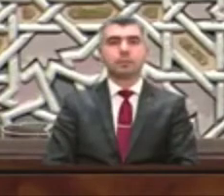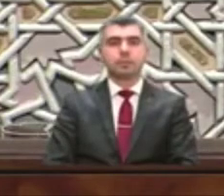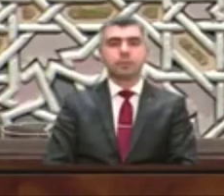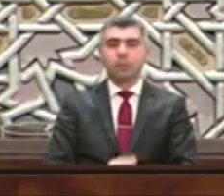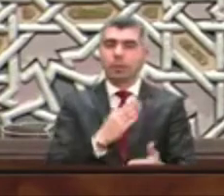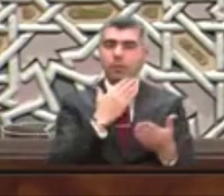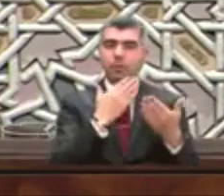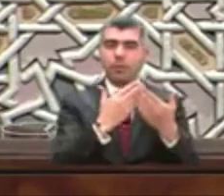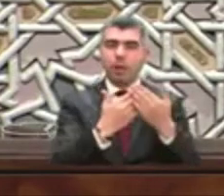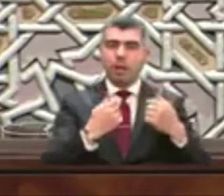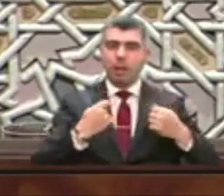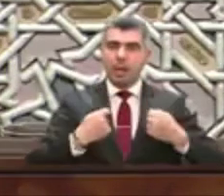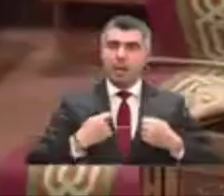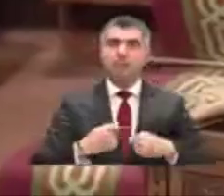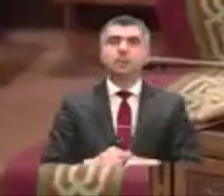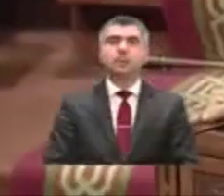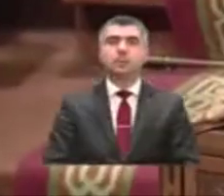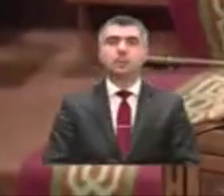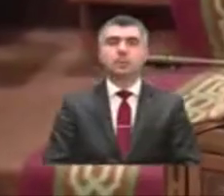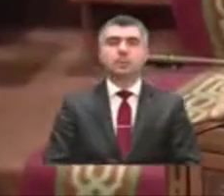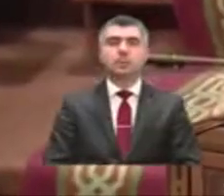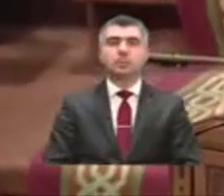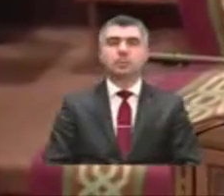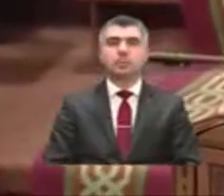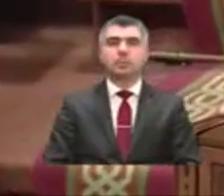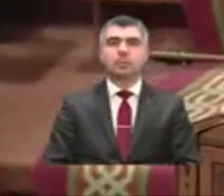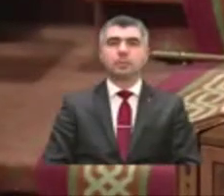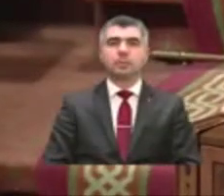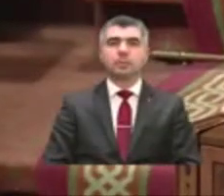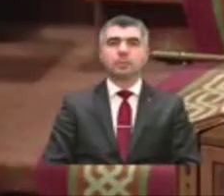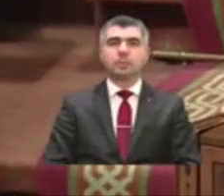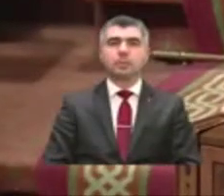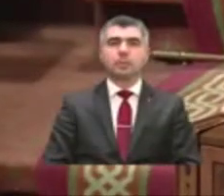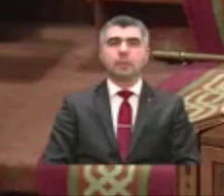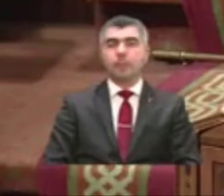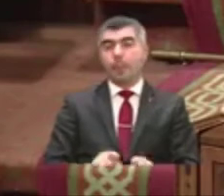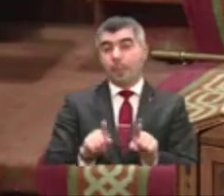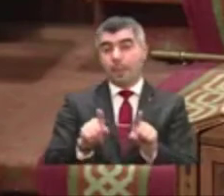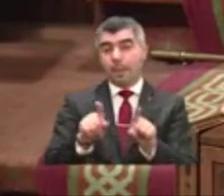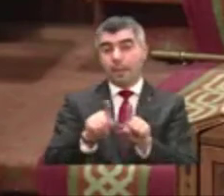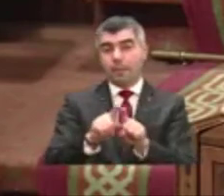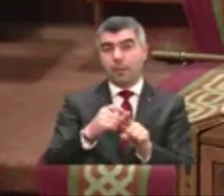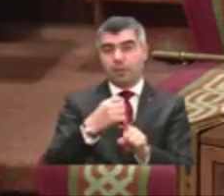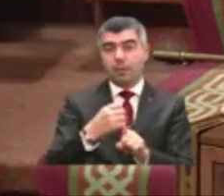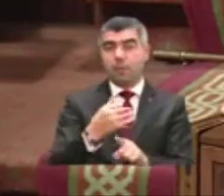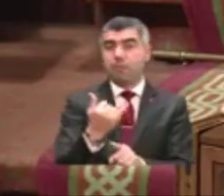سيد الرئيس. شكرا سيد النائب المحترم. فبالنسبة